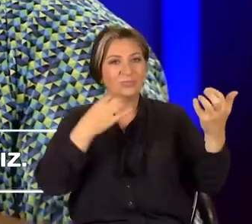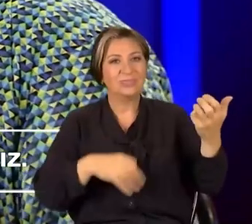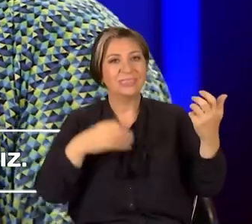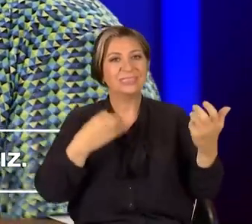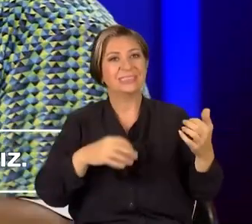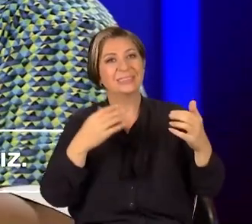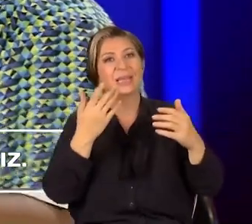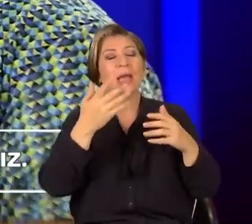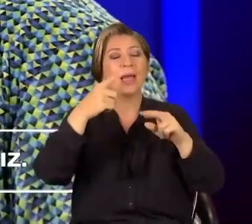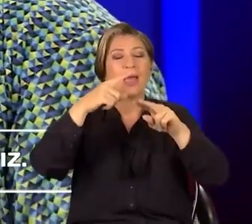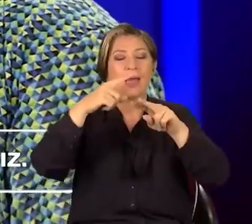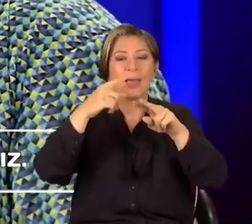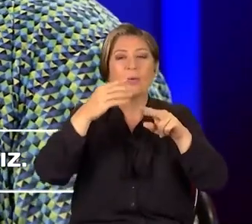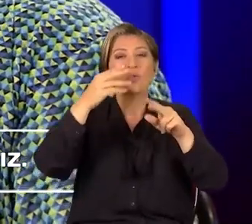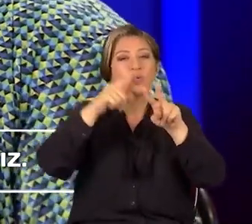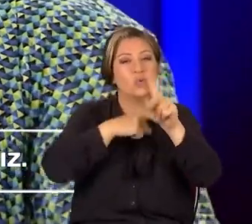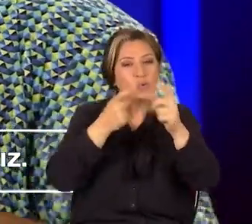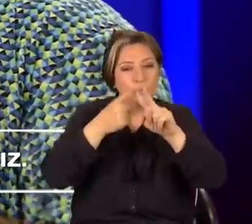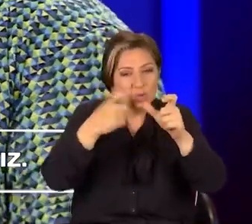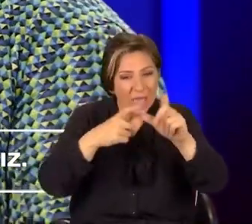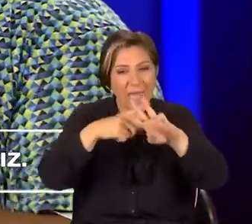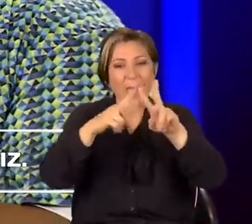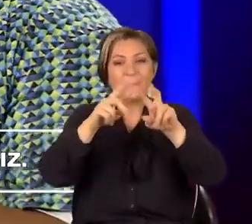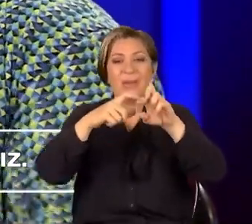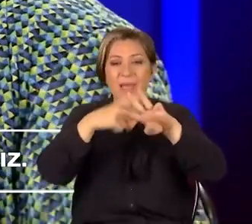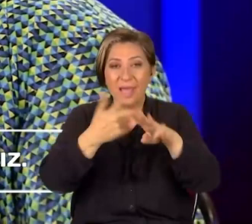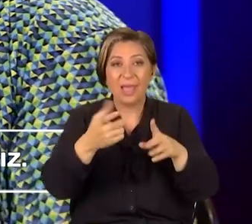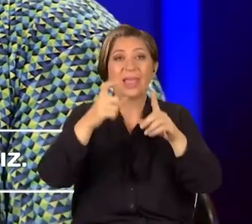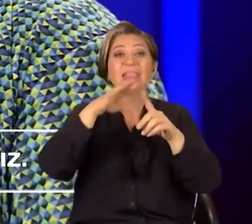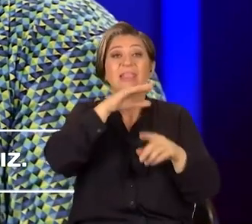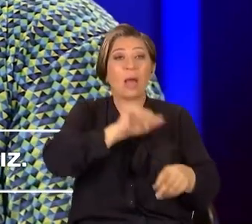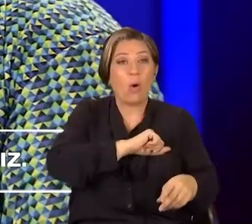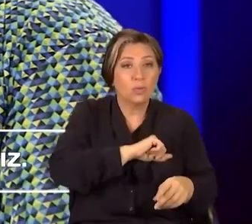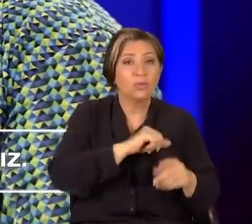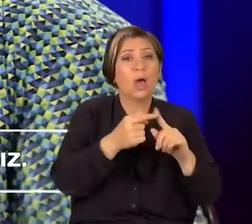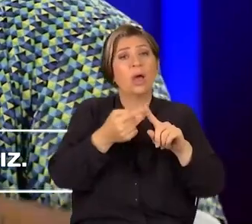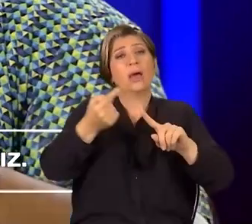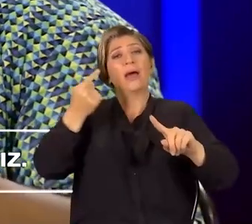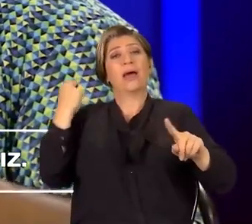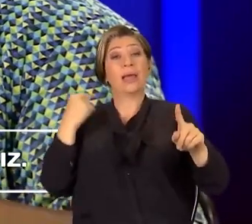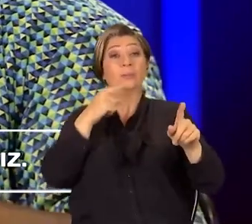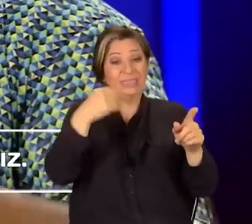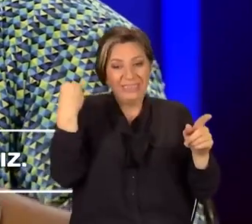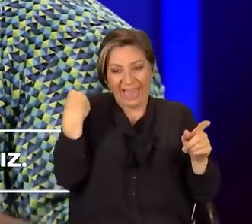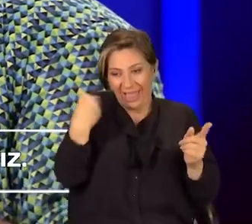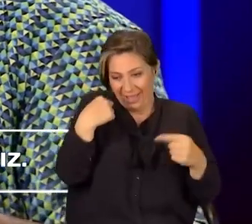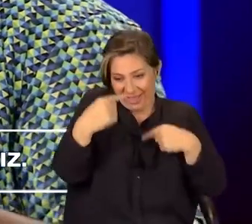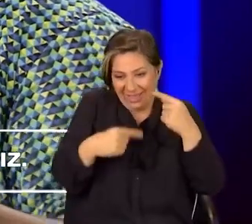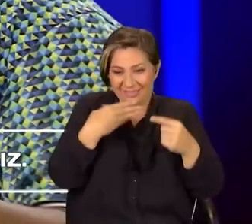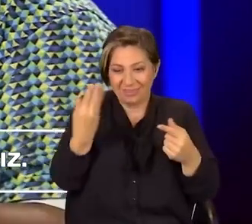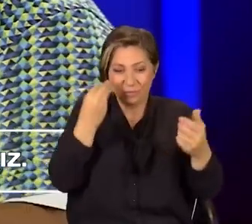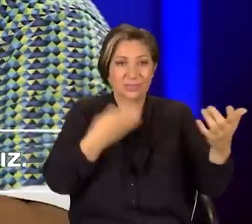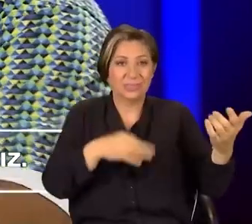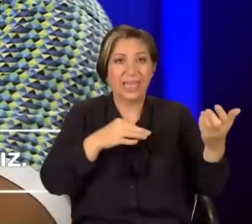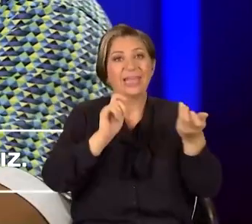kadar gider Pir sultanlara Yunus Aynen Dede Korkut'a kadar gider Aslında yeni neslin ozanlarıyız Ama bunun adı işte